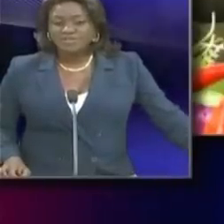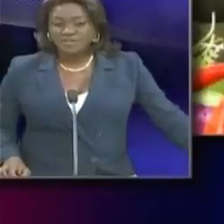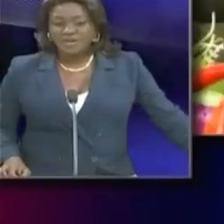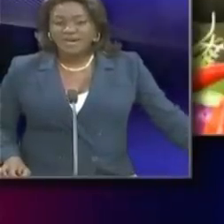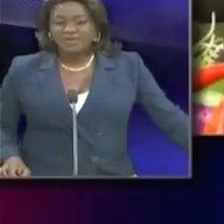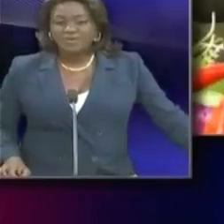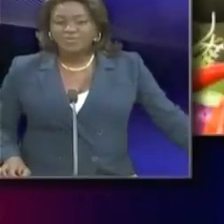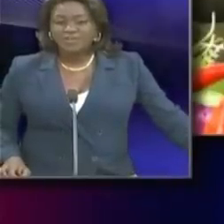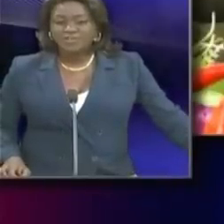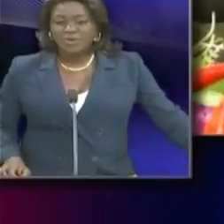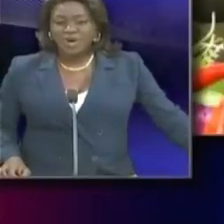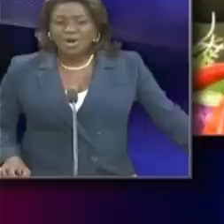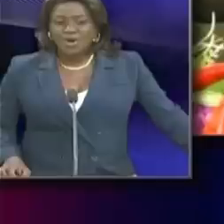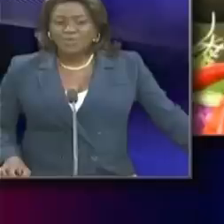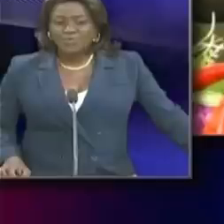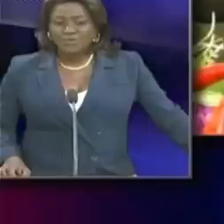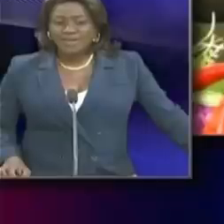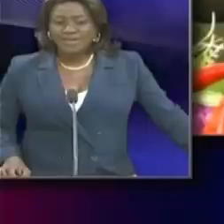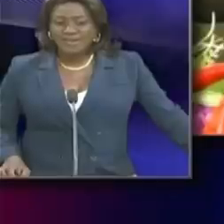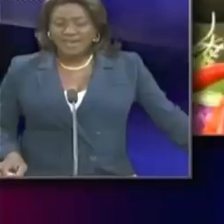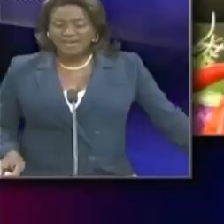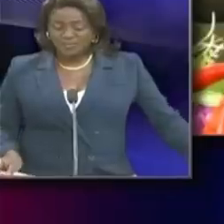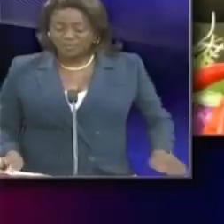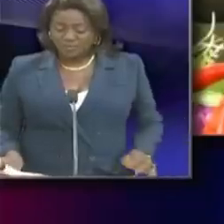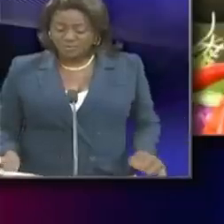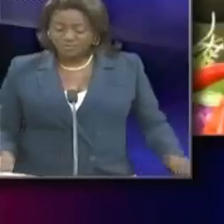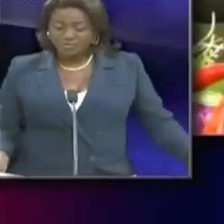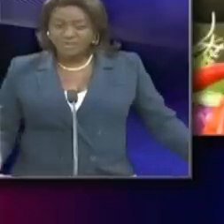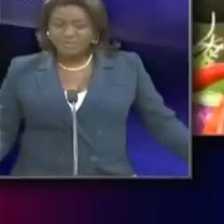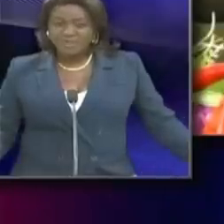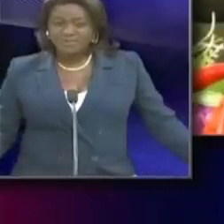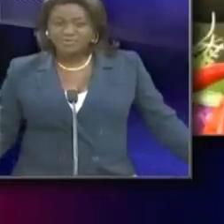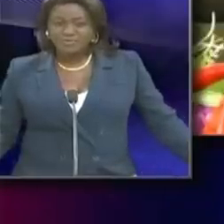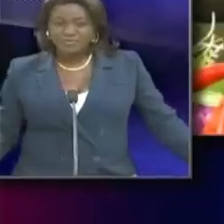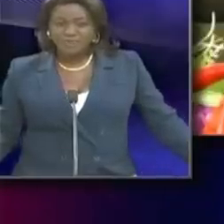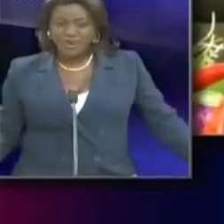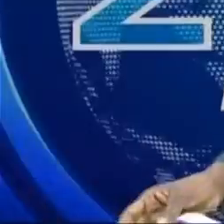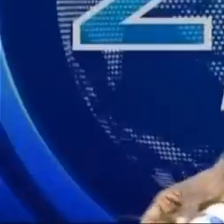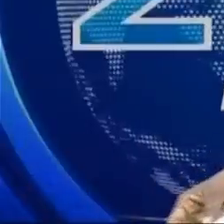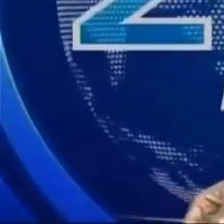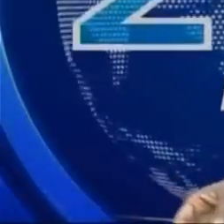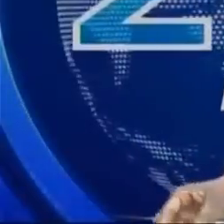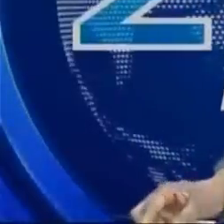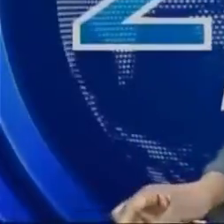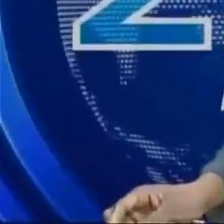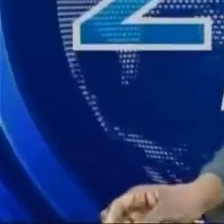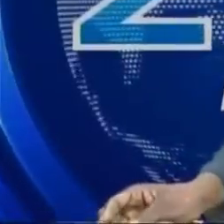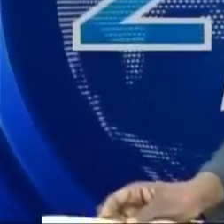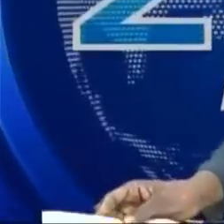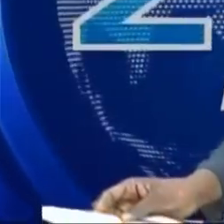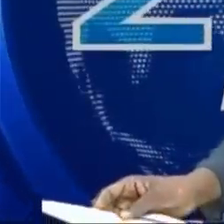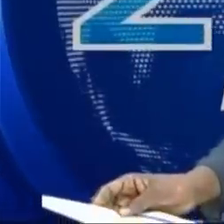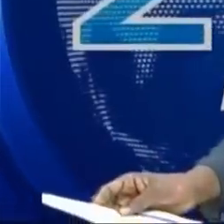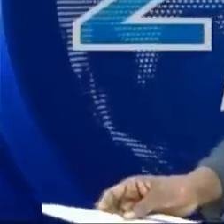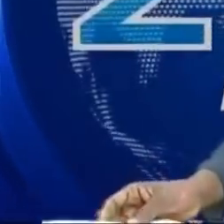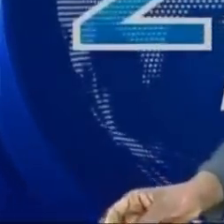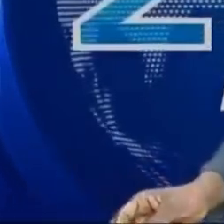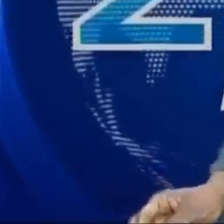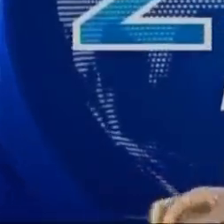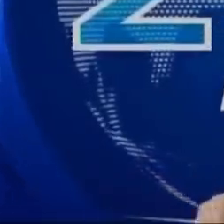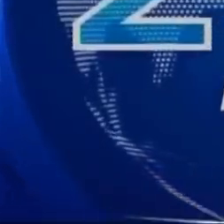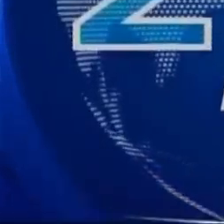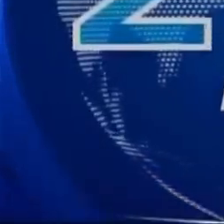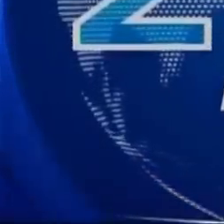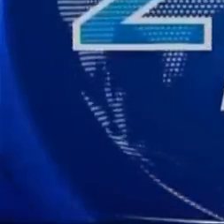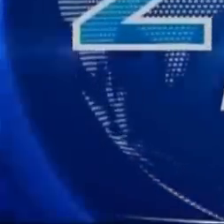général de l'agent de carrière à suivre dans ce journal mesdames messieurs bonsoir et bienvenu dans ce journal d'abord